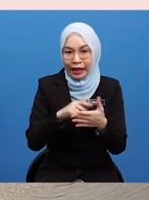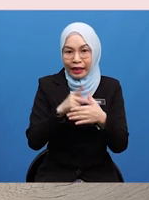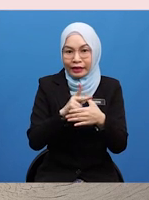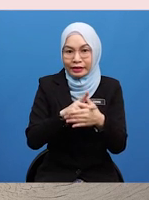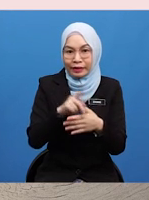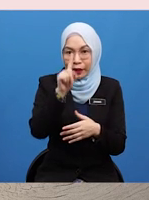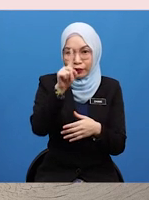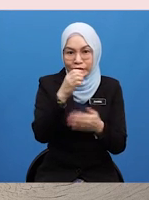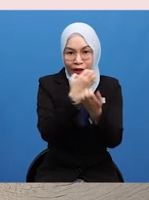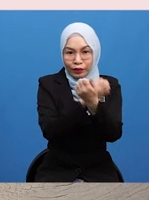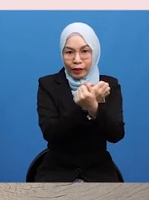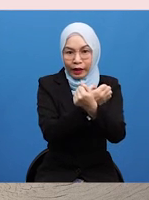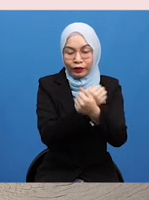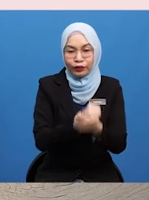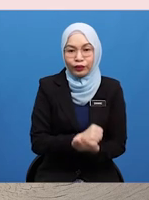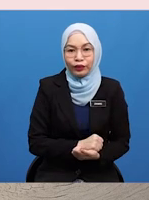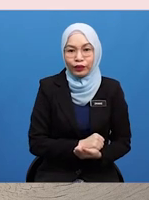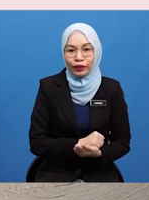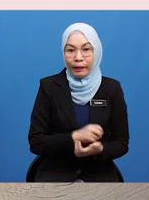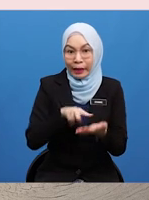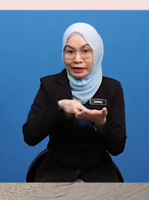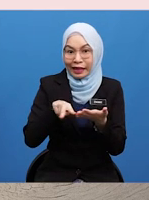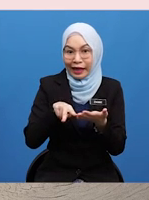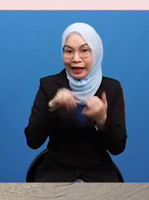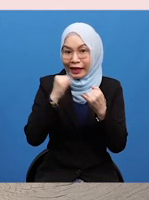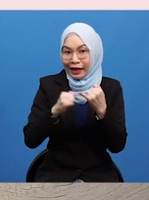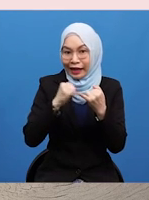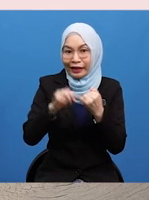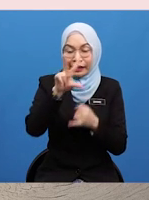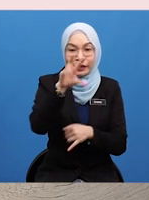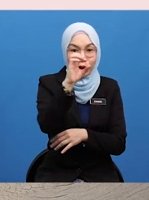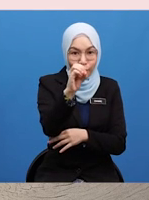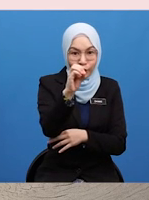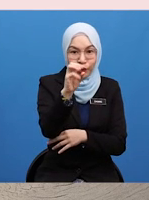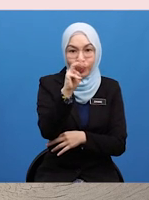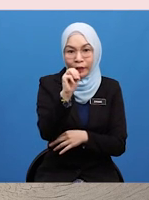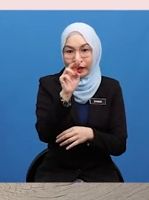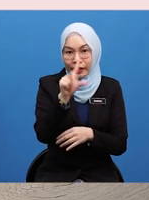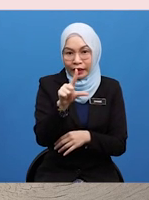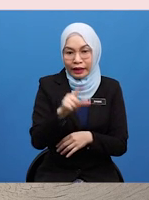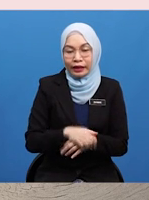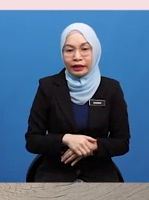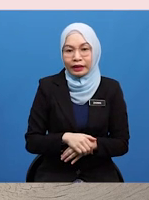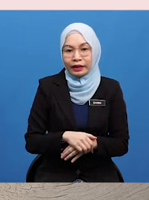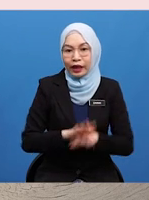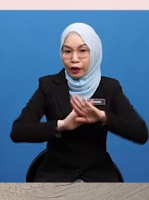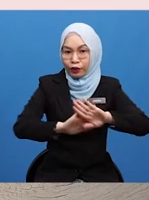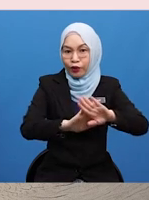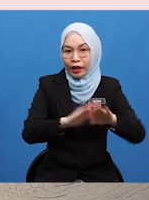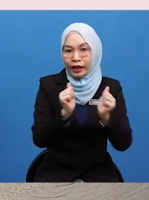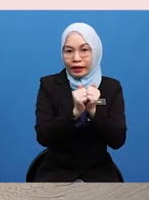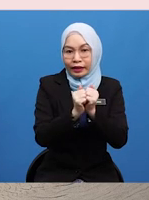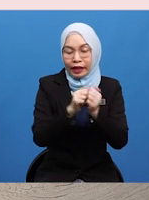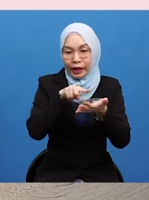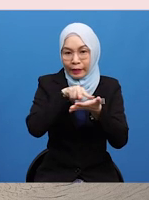isi padu akhir air ialah 30 ml ditolak dengan bacaan isi